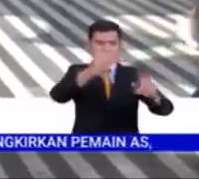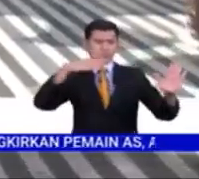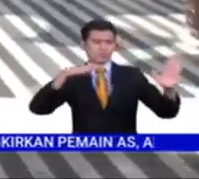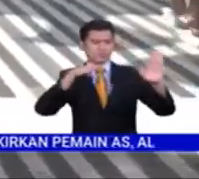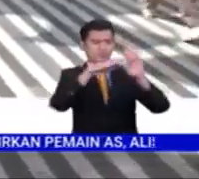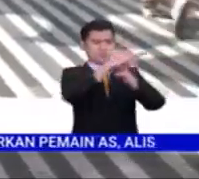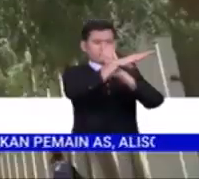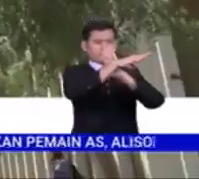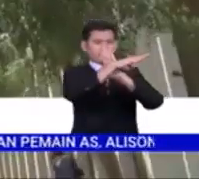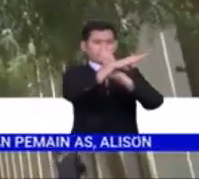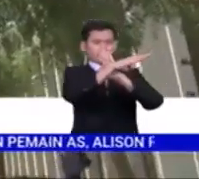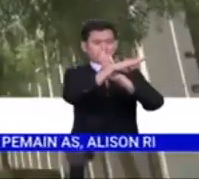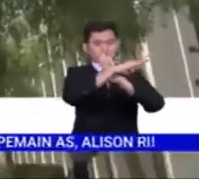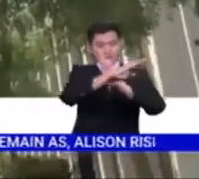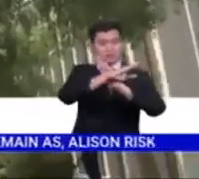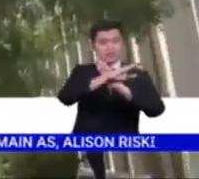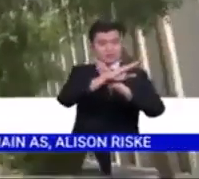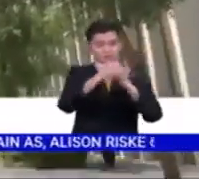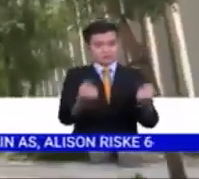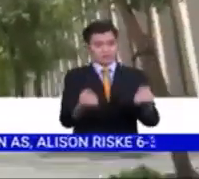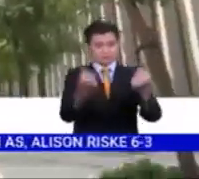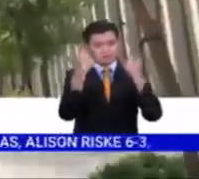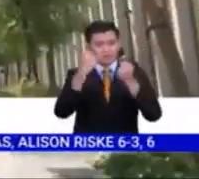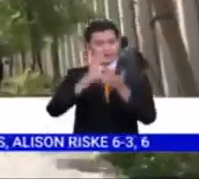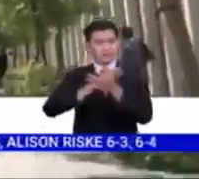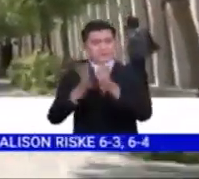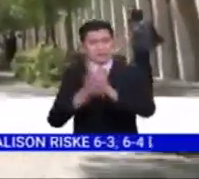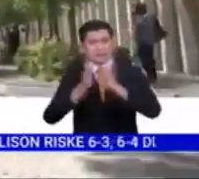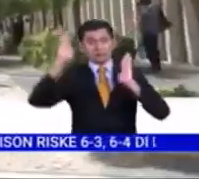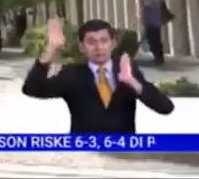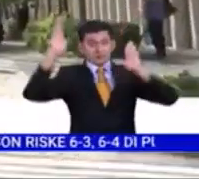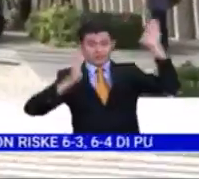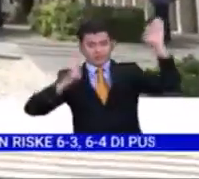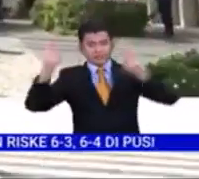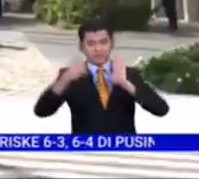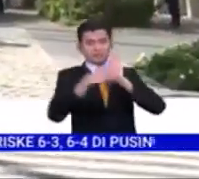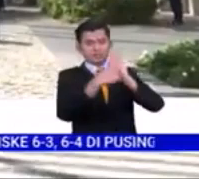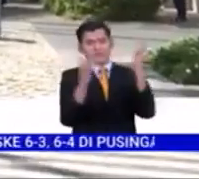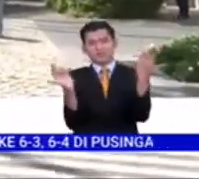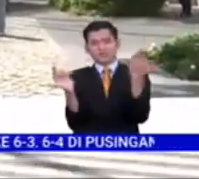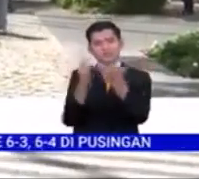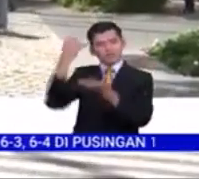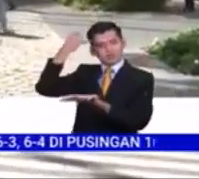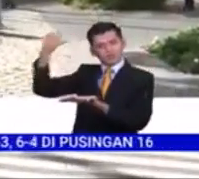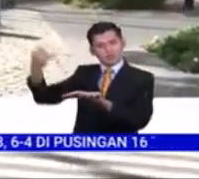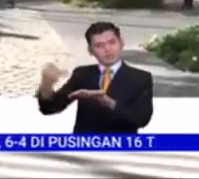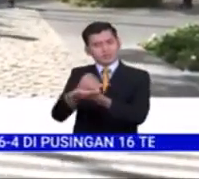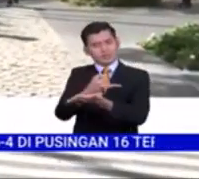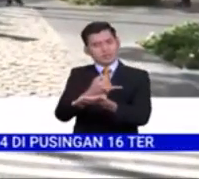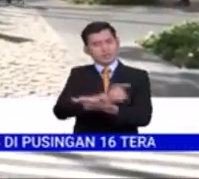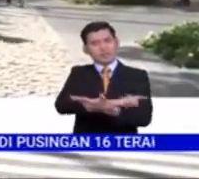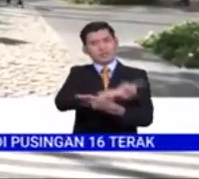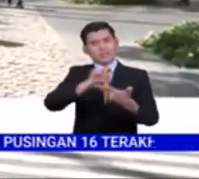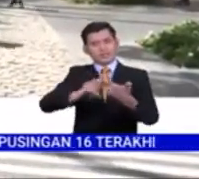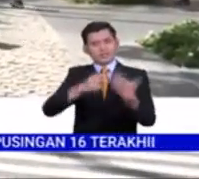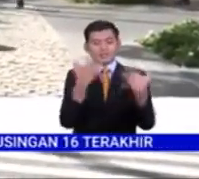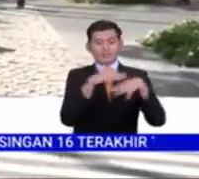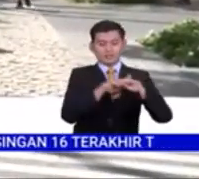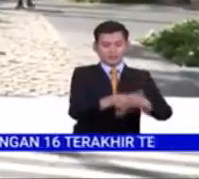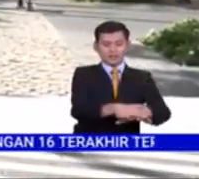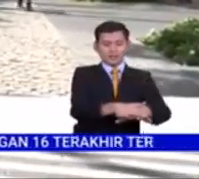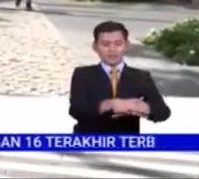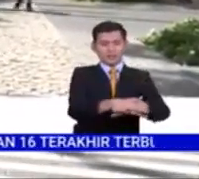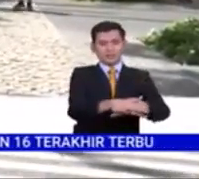juga tenaga pembaharuan, ini membolehkan Malaysia menunjukkan teknologi inovatif dan juga penyelesaian inklusif